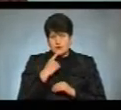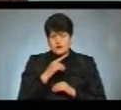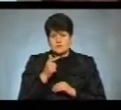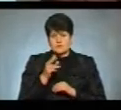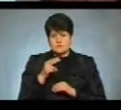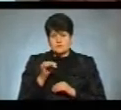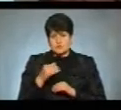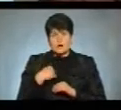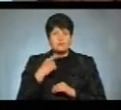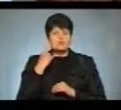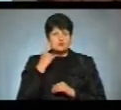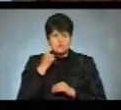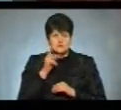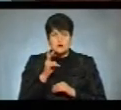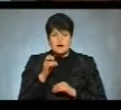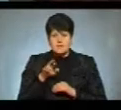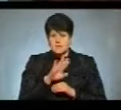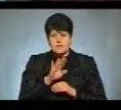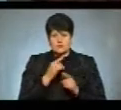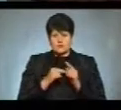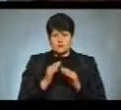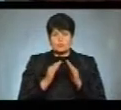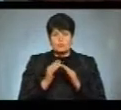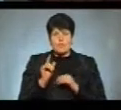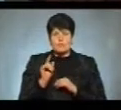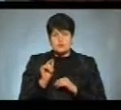Домбровська. Я почула, що Катя не повернулася додому ще в